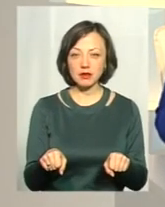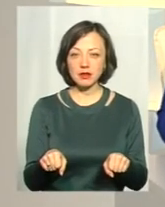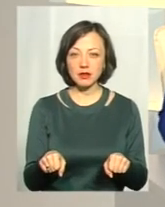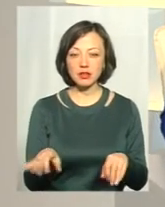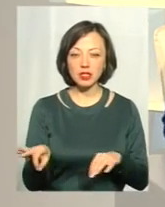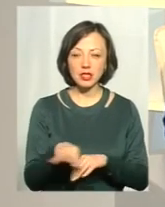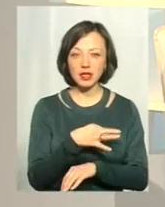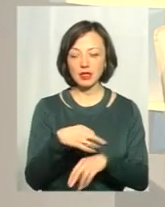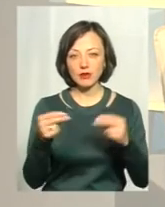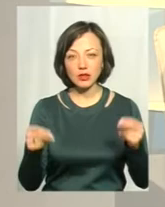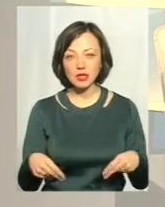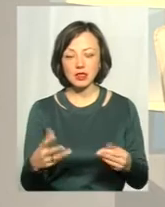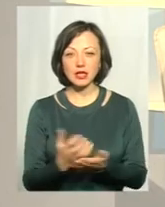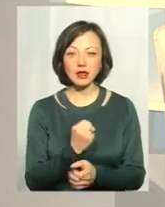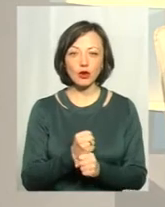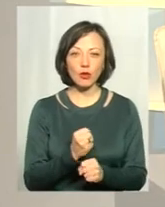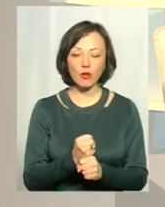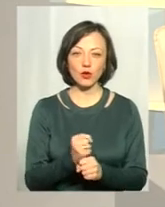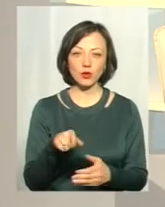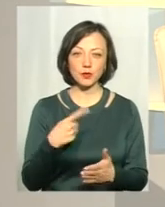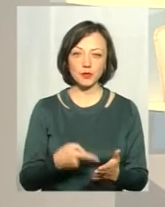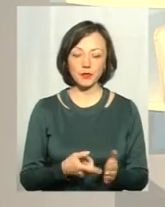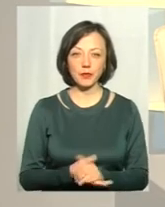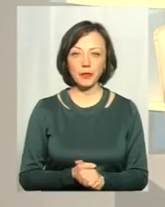женитись, виходити заміж, знайти роботу?